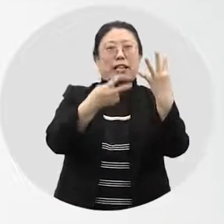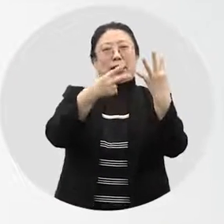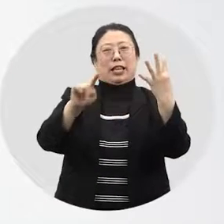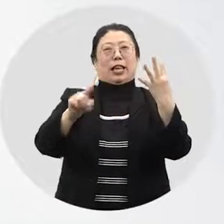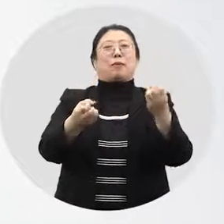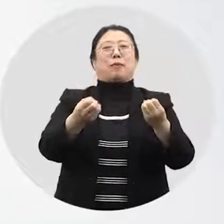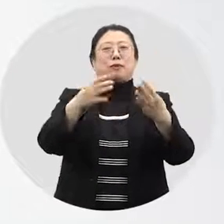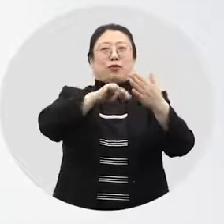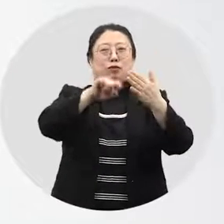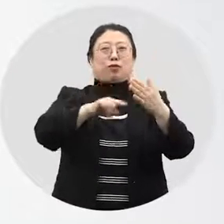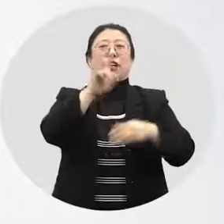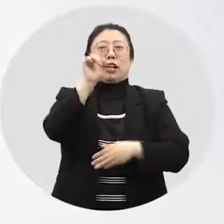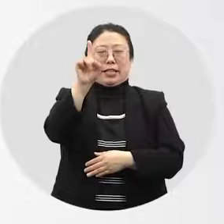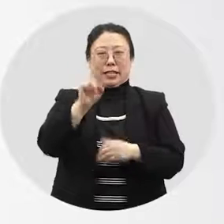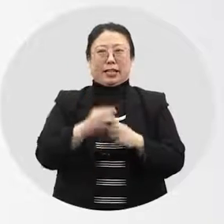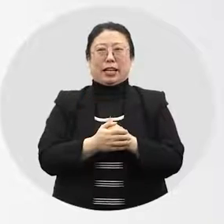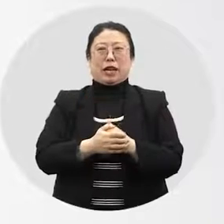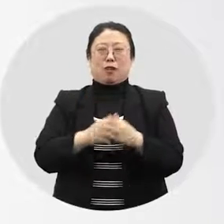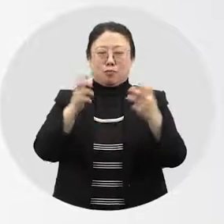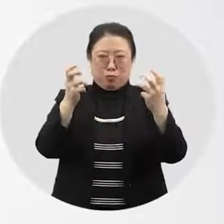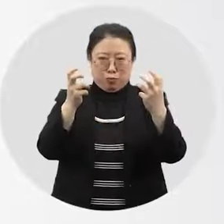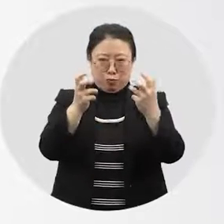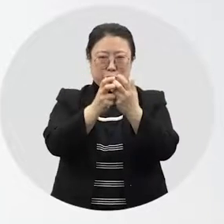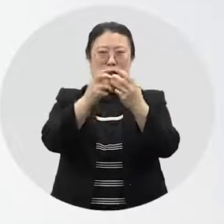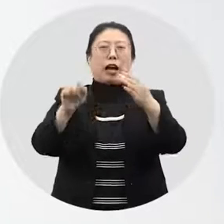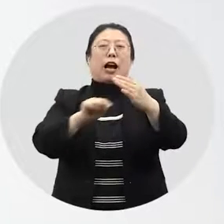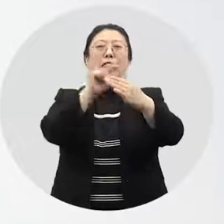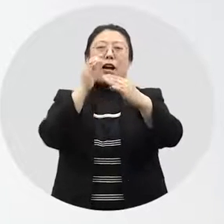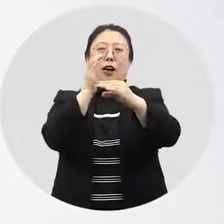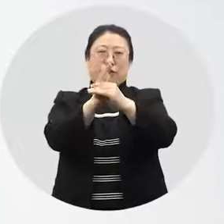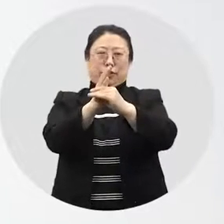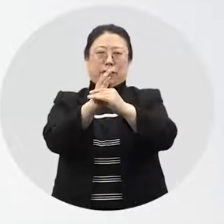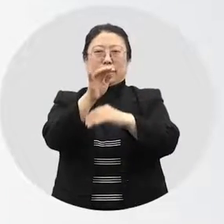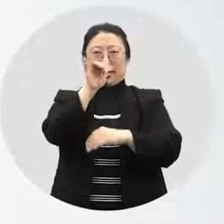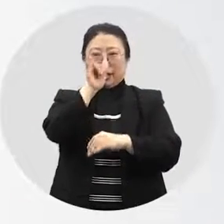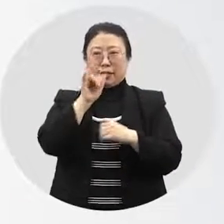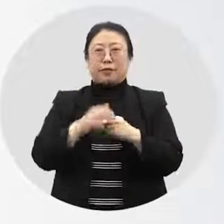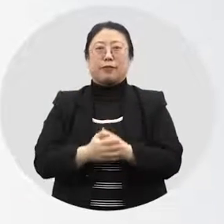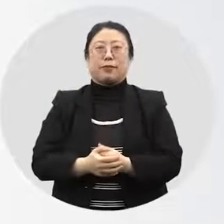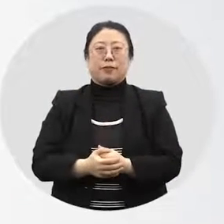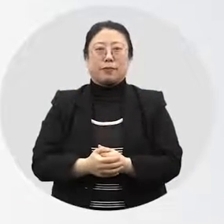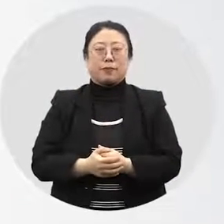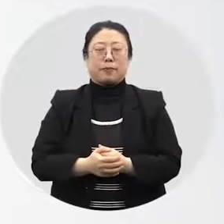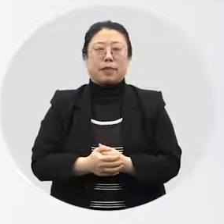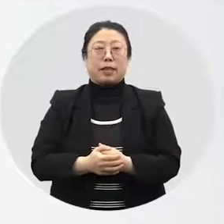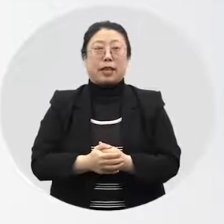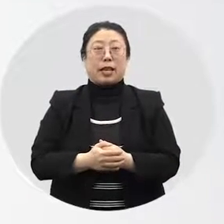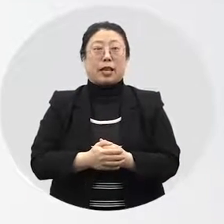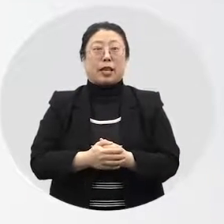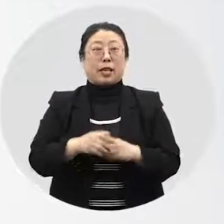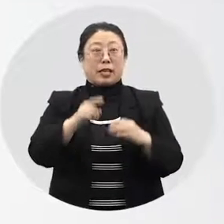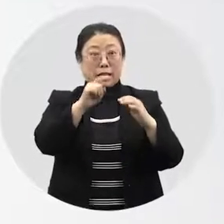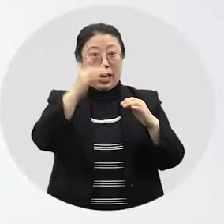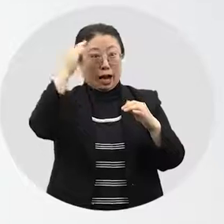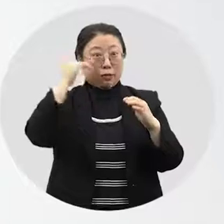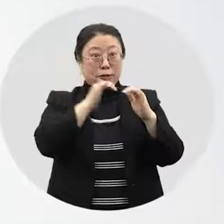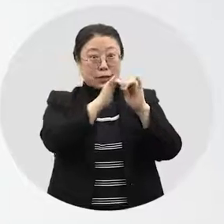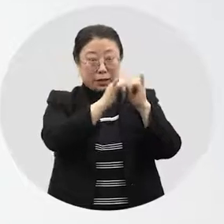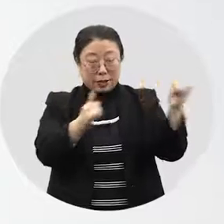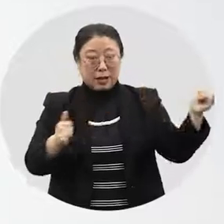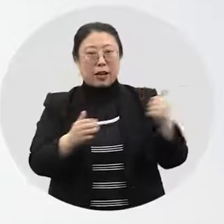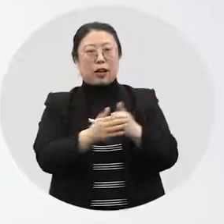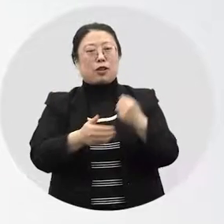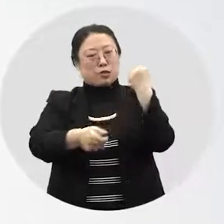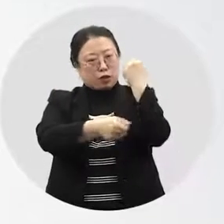추석은 4대 명절 중 하나로 풍성한 가을에 한가운데 있는 명절이에요 추석에 우리 민족은 수확한